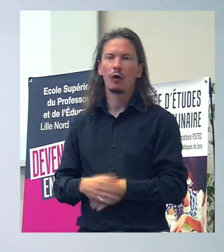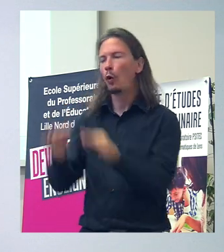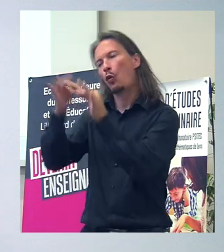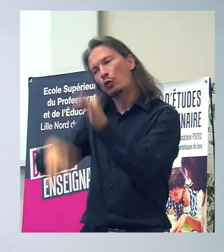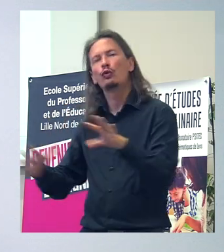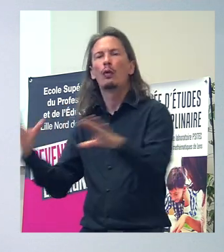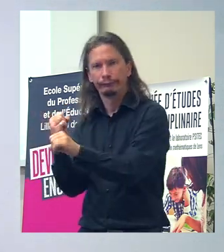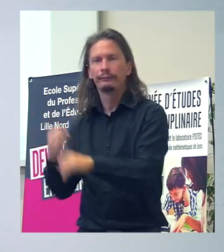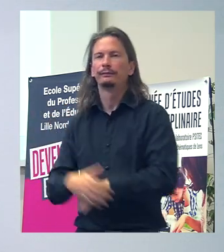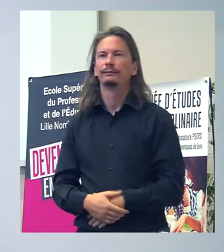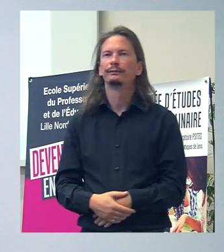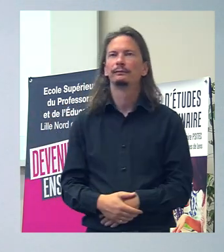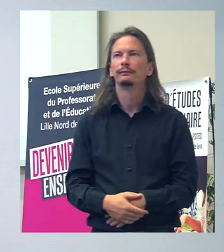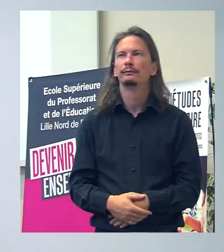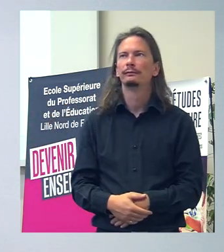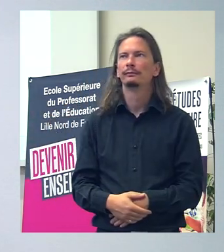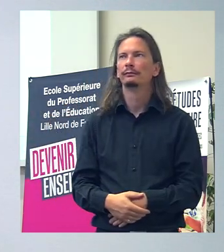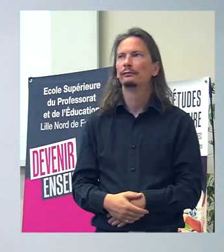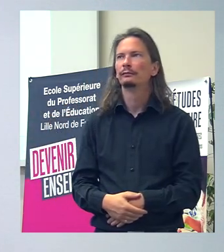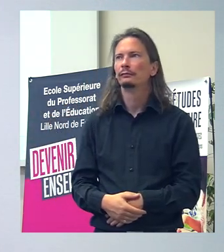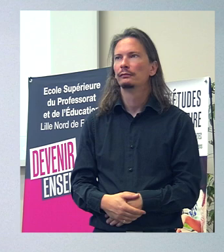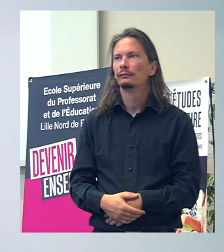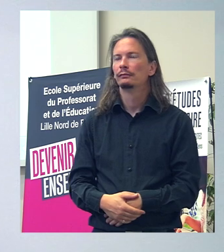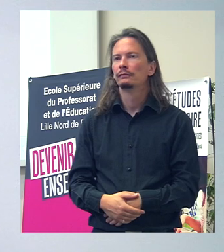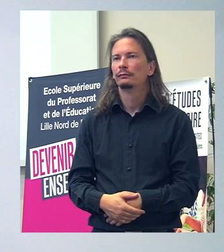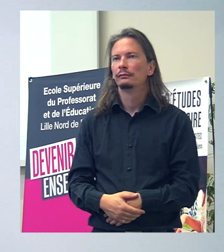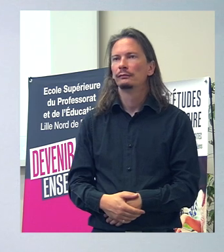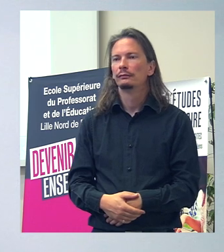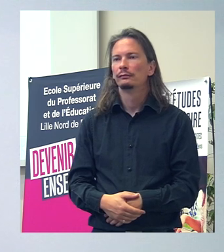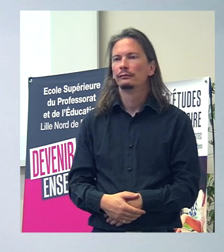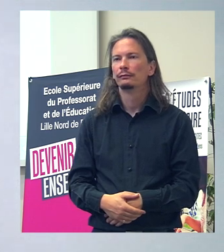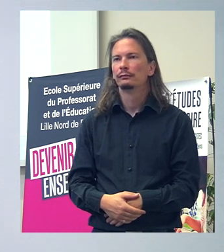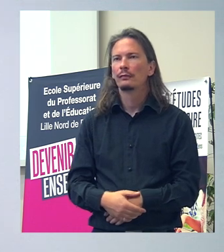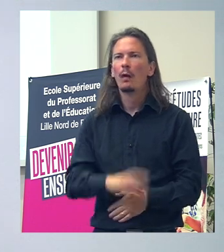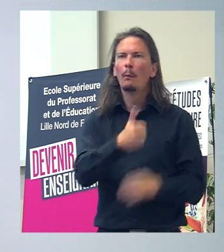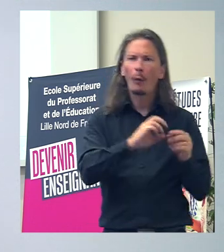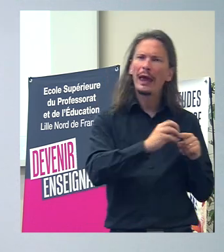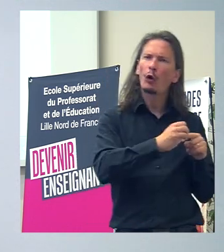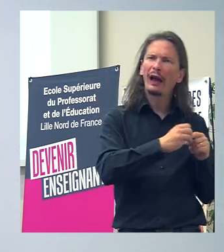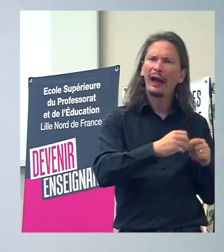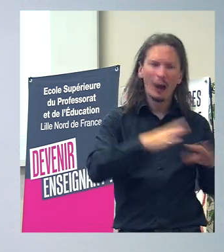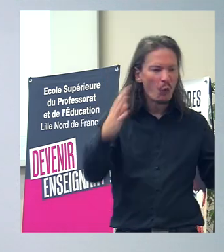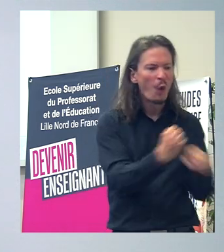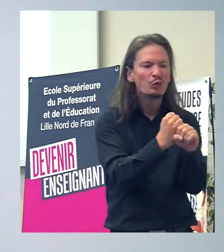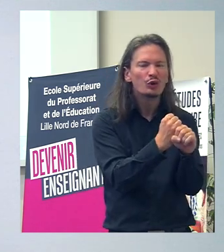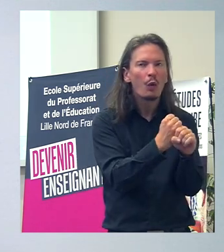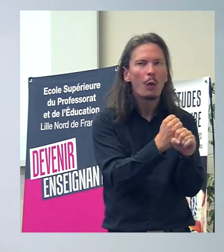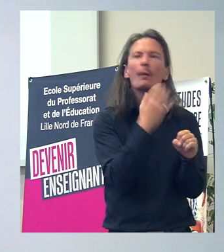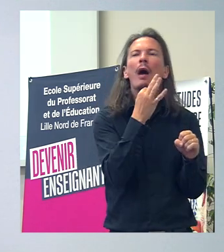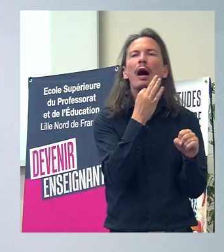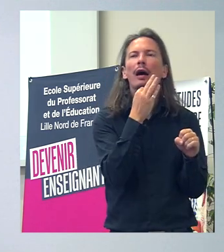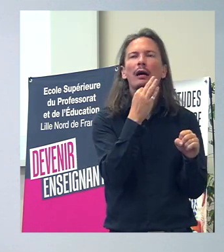conclusion. On ne sait pas faire des conclusions au premier degré, donc on leur apprend à